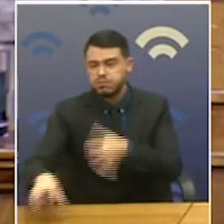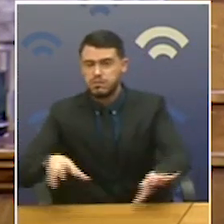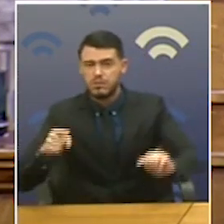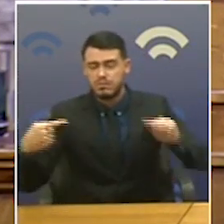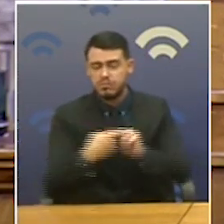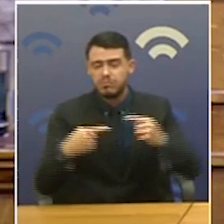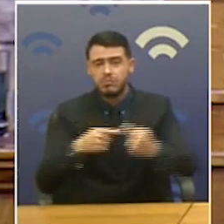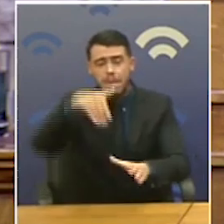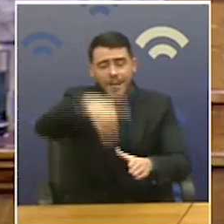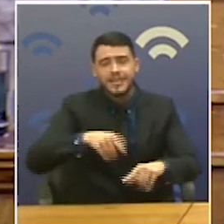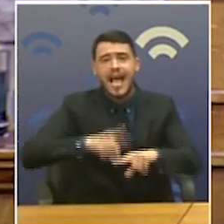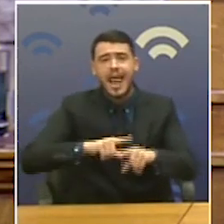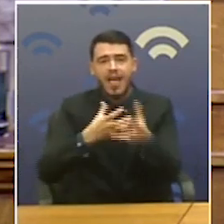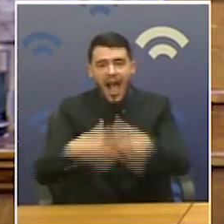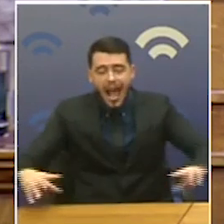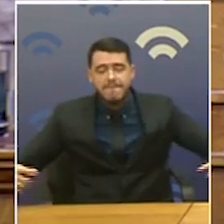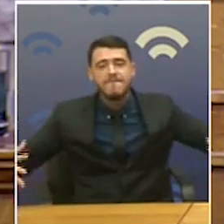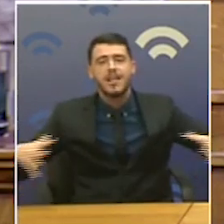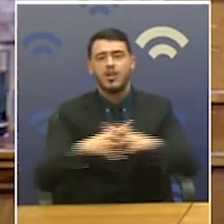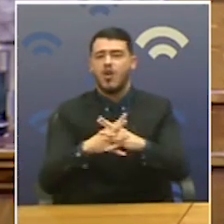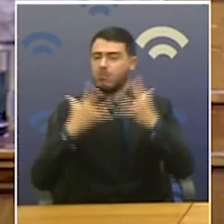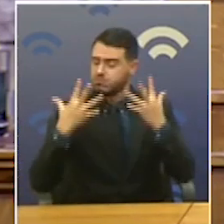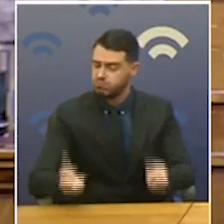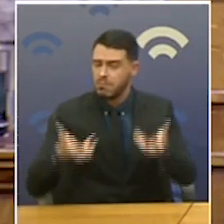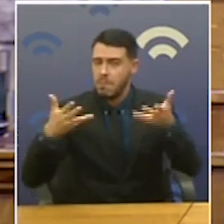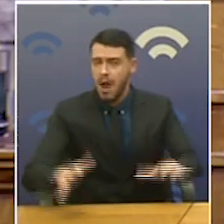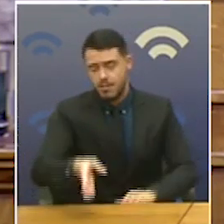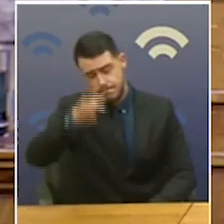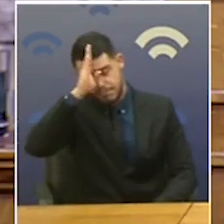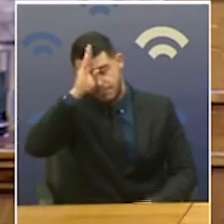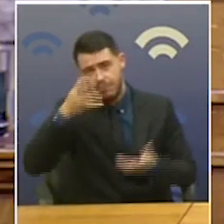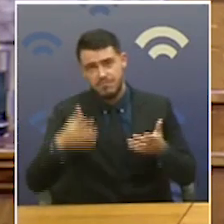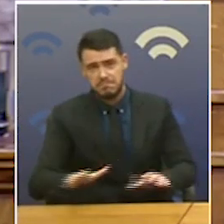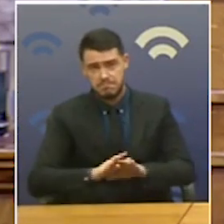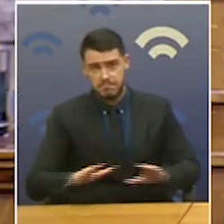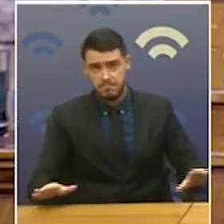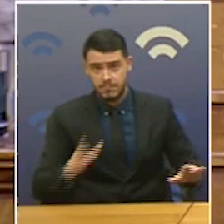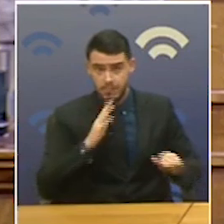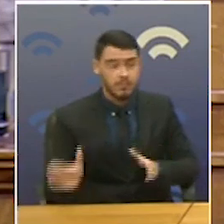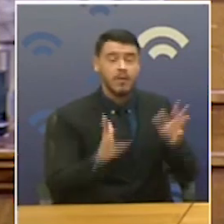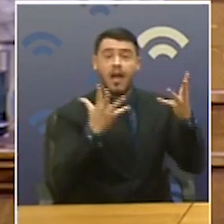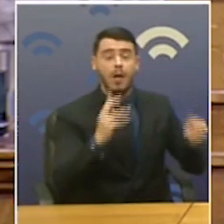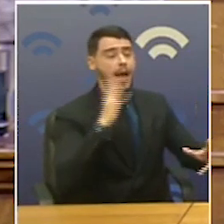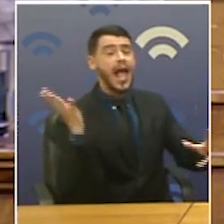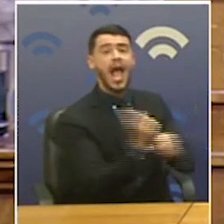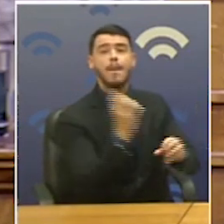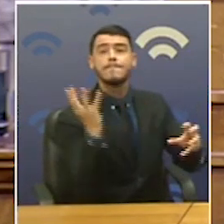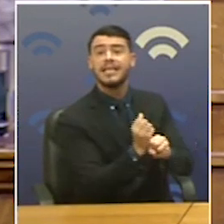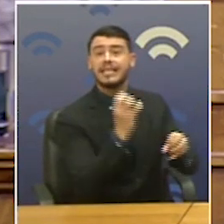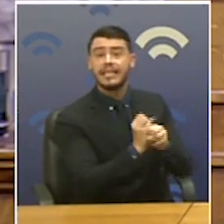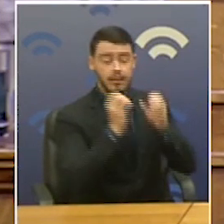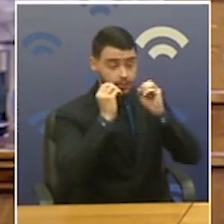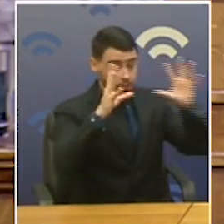εμφύλιες διαμάχες. Όσο εμπνεόμαστε από τους τριάμβους, άλλο τόσο οφείλουμε